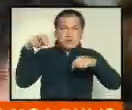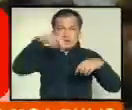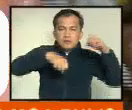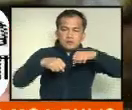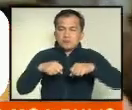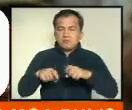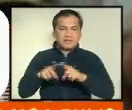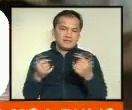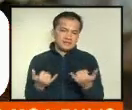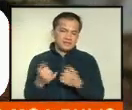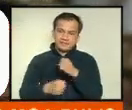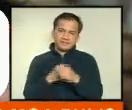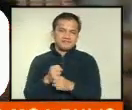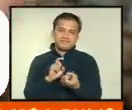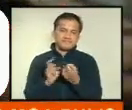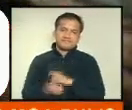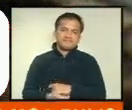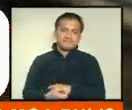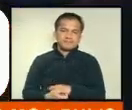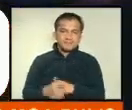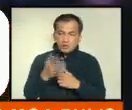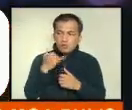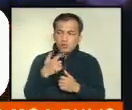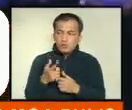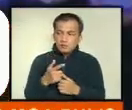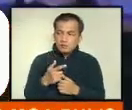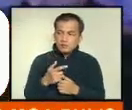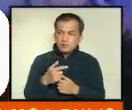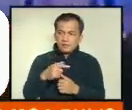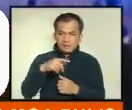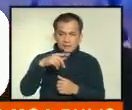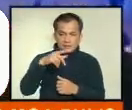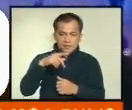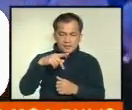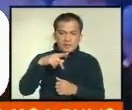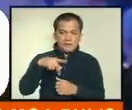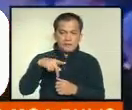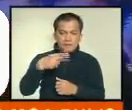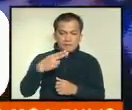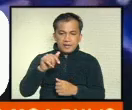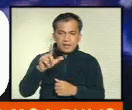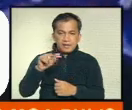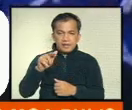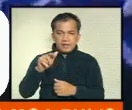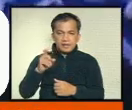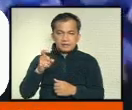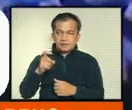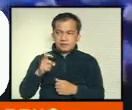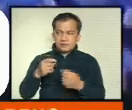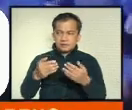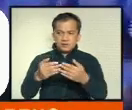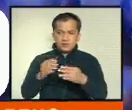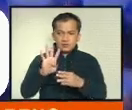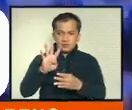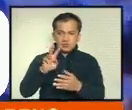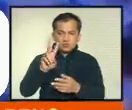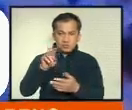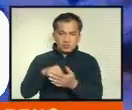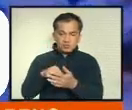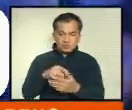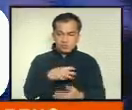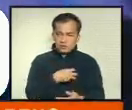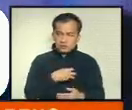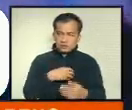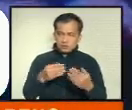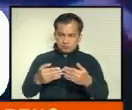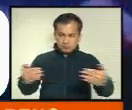ng baguhin ito. Maglalagay na kasi ng phalanx o mass formation ng 2,000 pulis sa harap at 2 magkabilang gilid